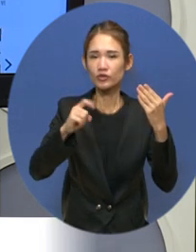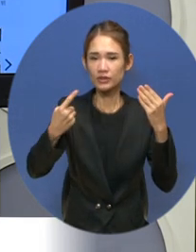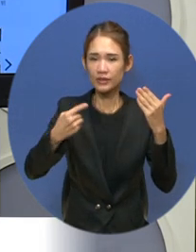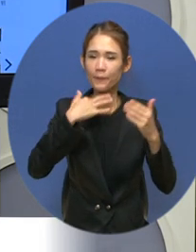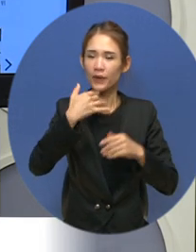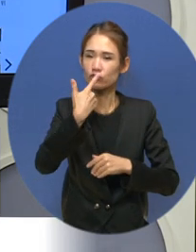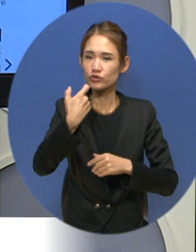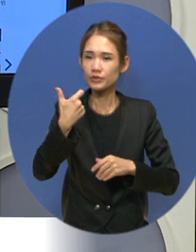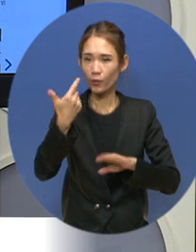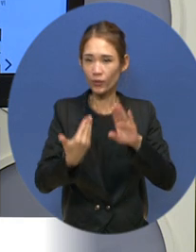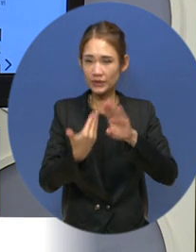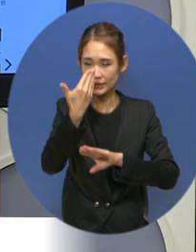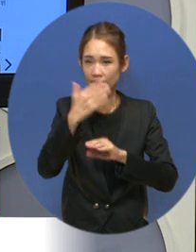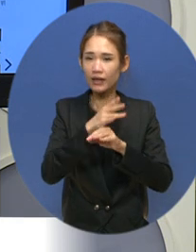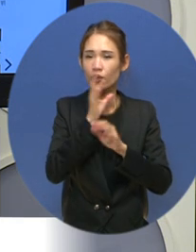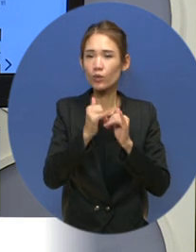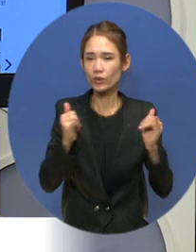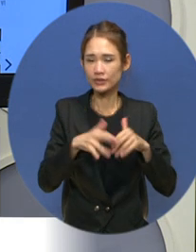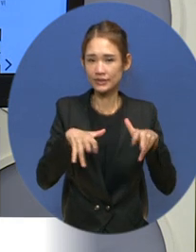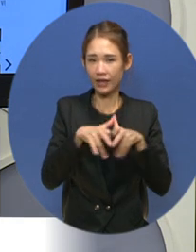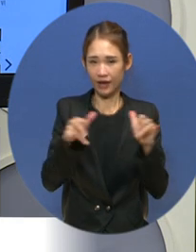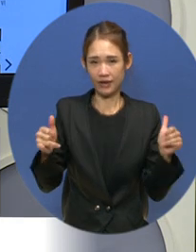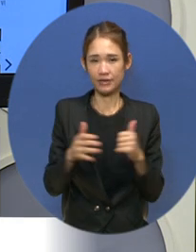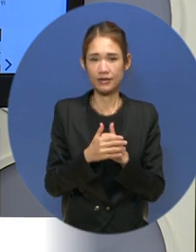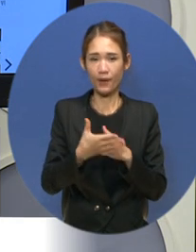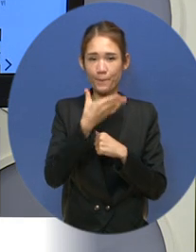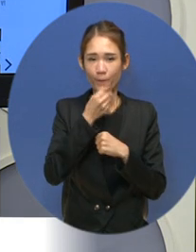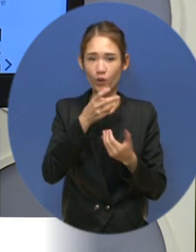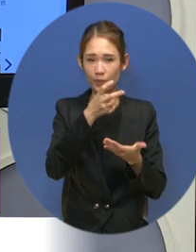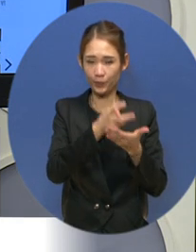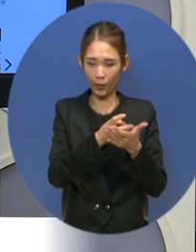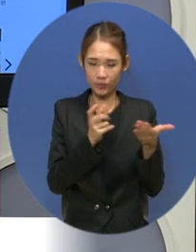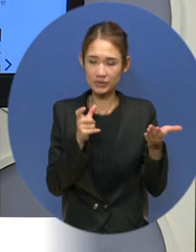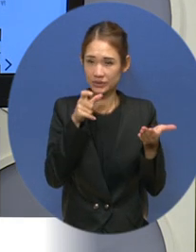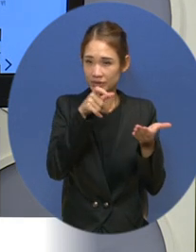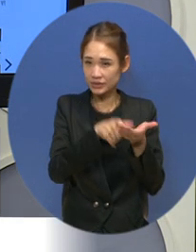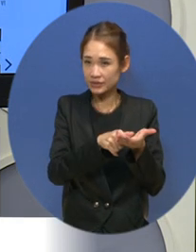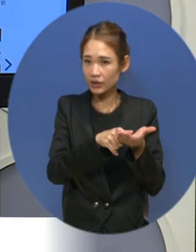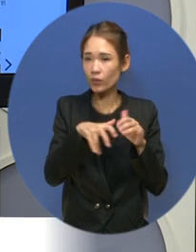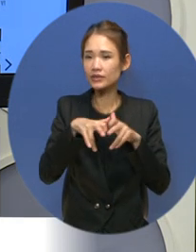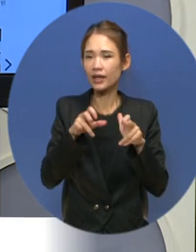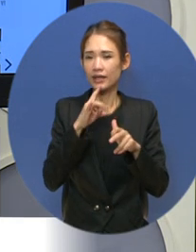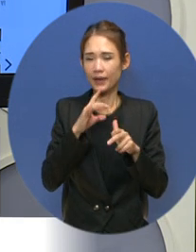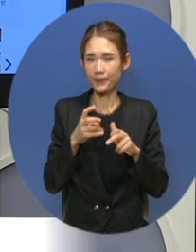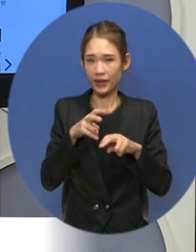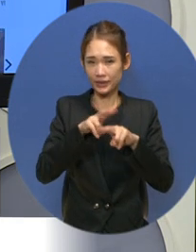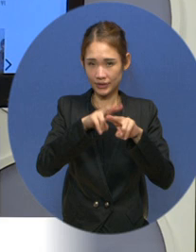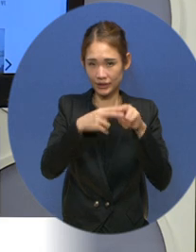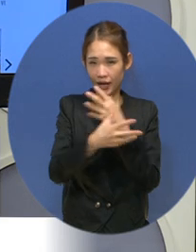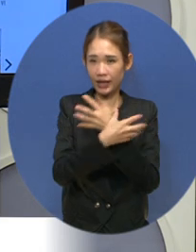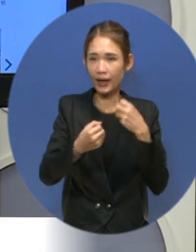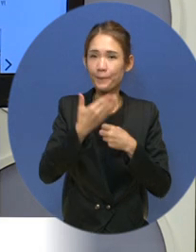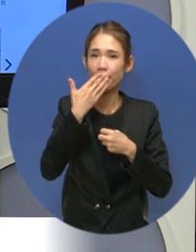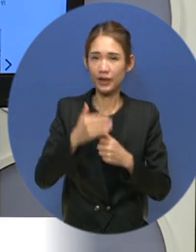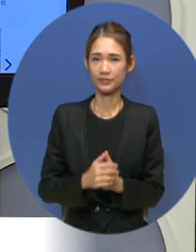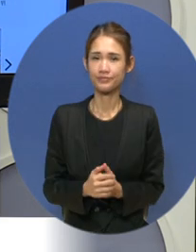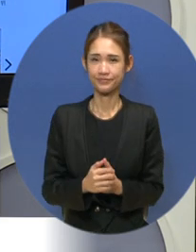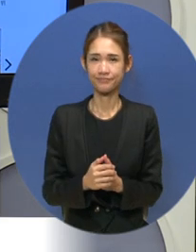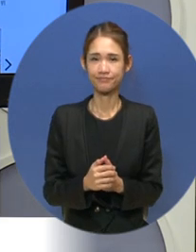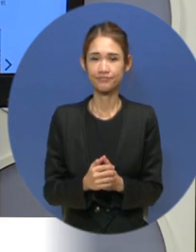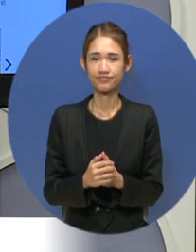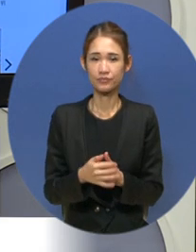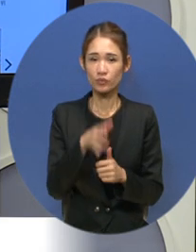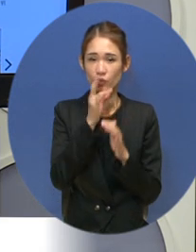65세 이상의 고령자나 장애인 복지 법상 등록 장애인 만 승차권을 예약할 수 있습니다